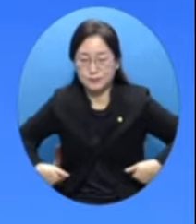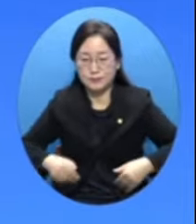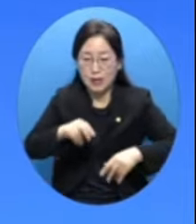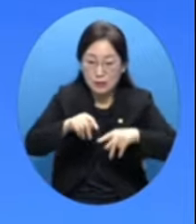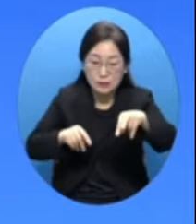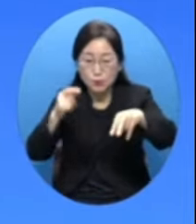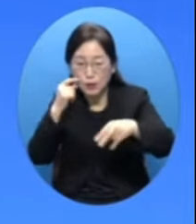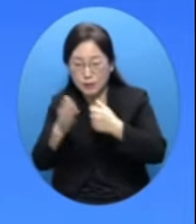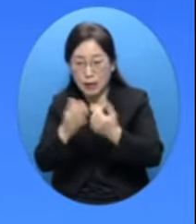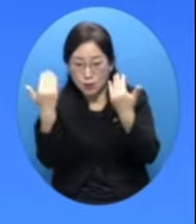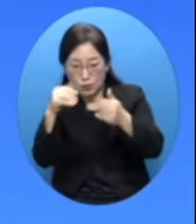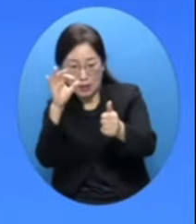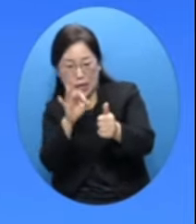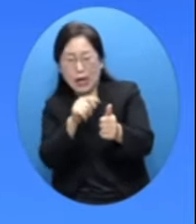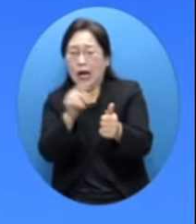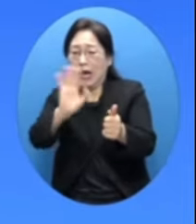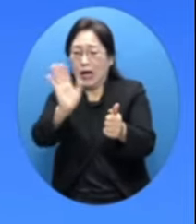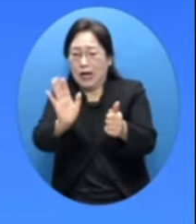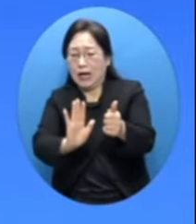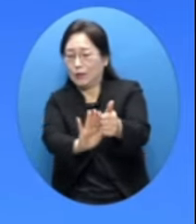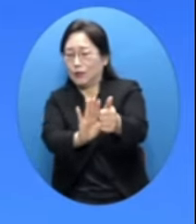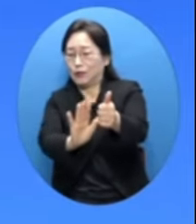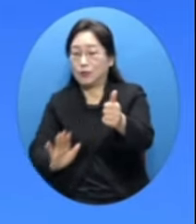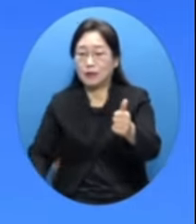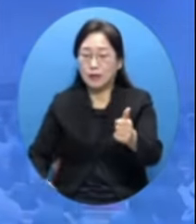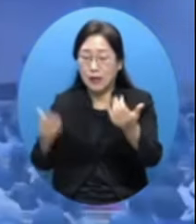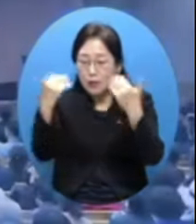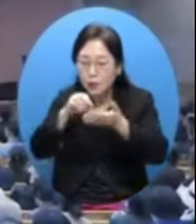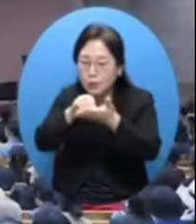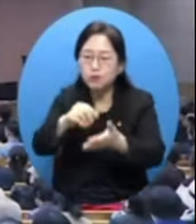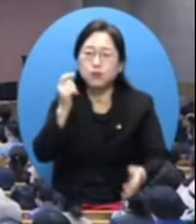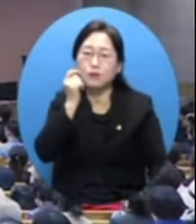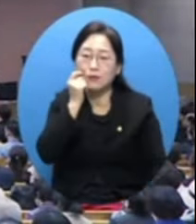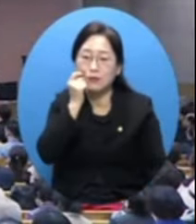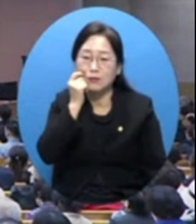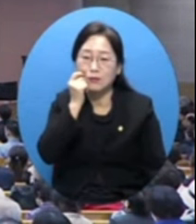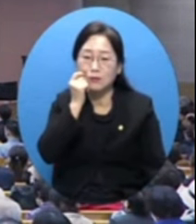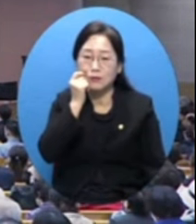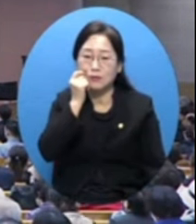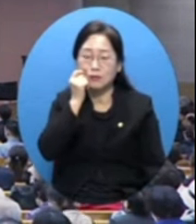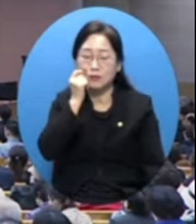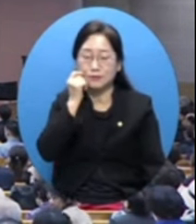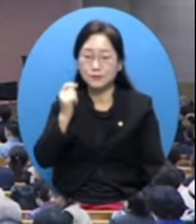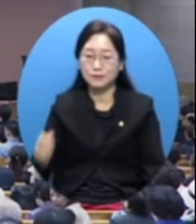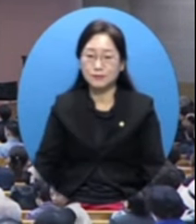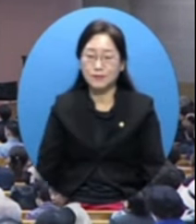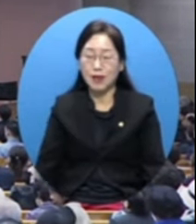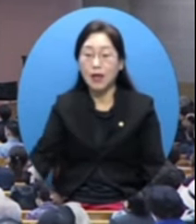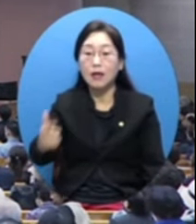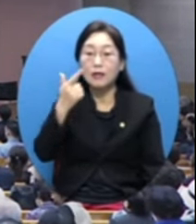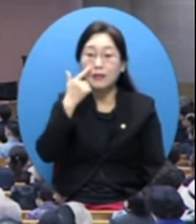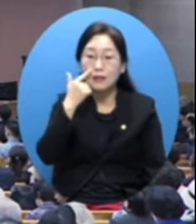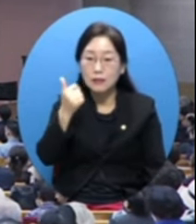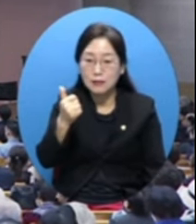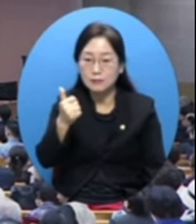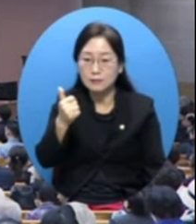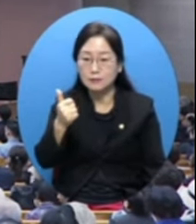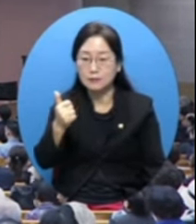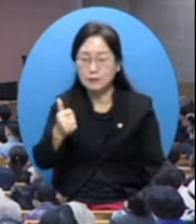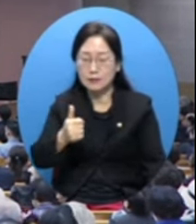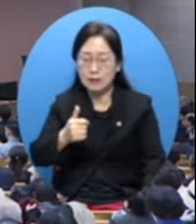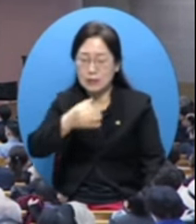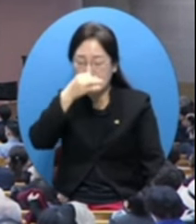아이를 보고 학교에서 우리는 이 아이를 받을 수 없습니다. 그래서 학교도 들어가지 못했습니다. 그런데 아버지는 그 힘든